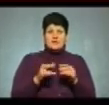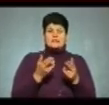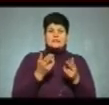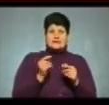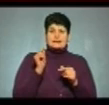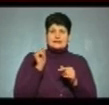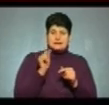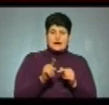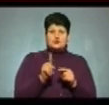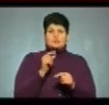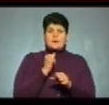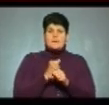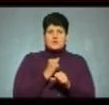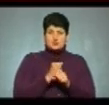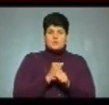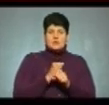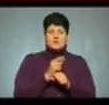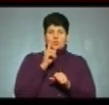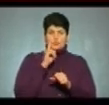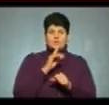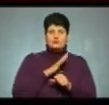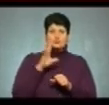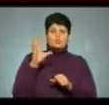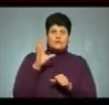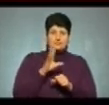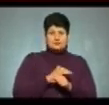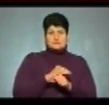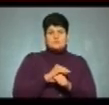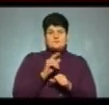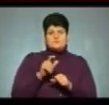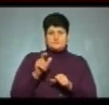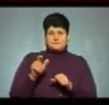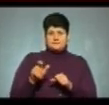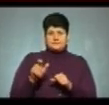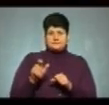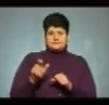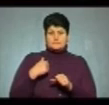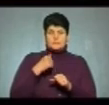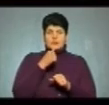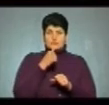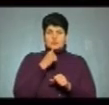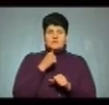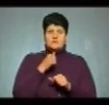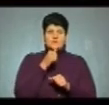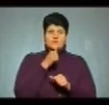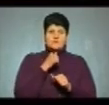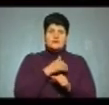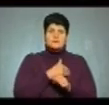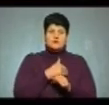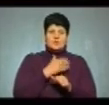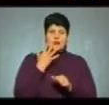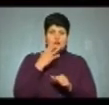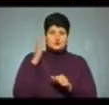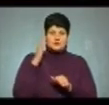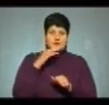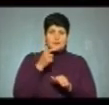тепер, щоб працювало і комфортно було всім мешканцям. Ми провели замір, сьогодні провели замір температури гарячої води в